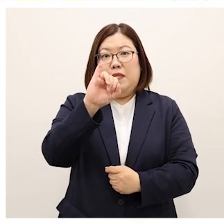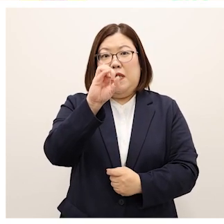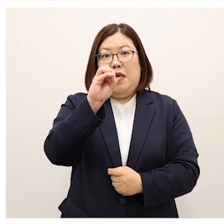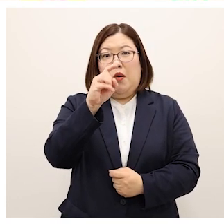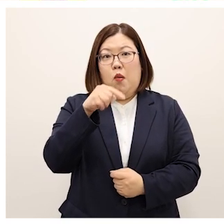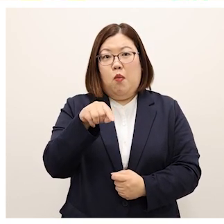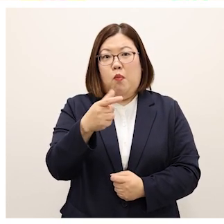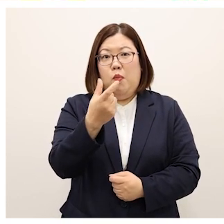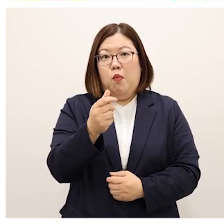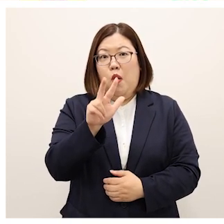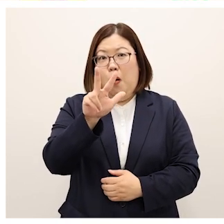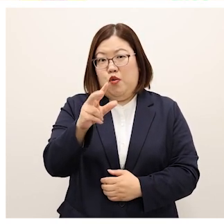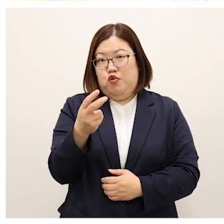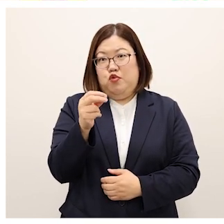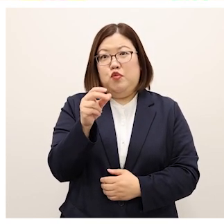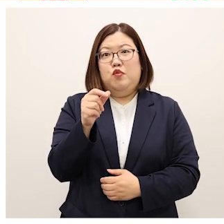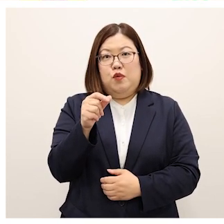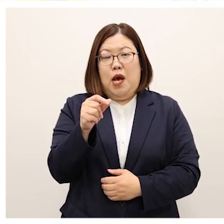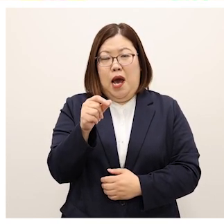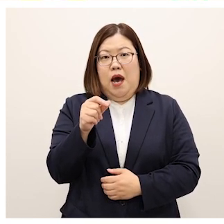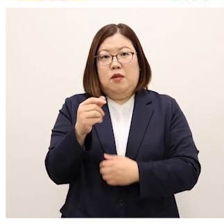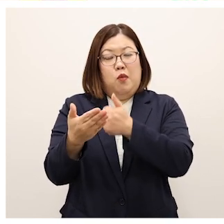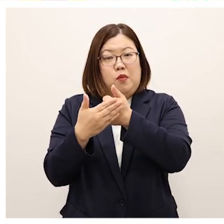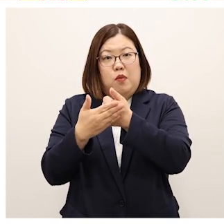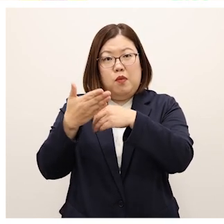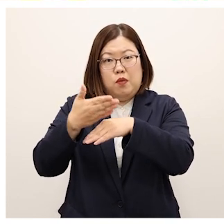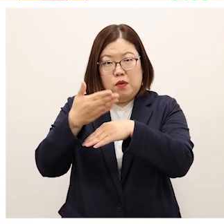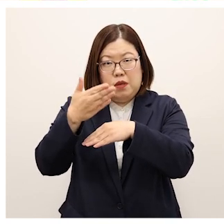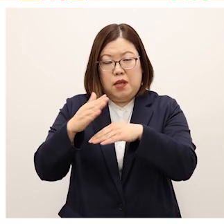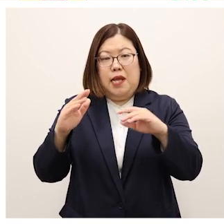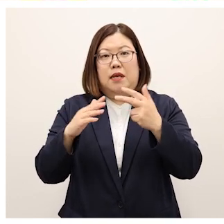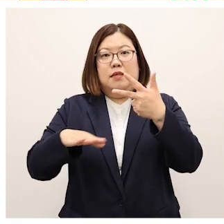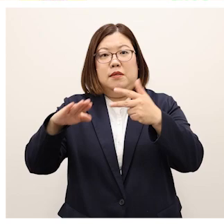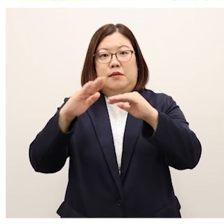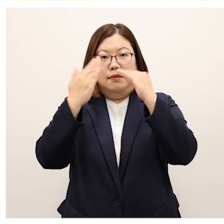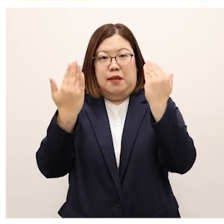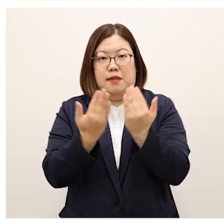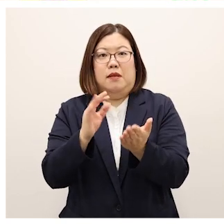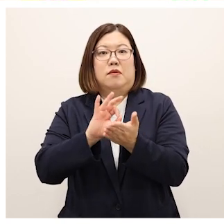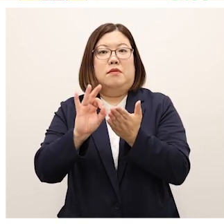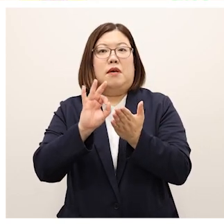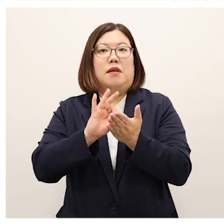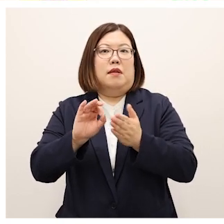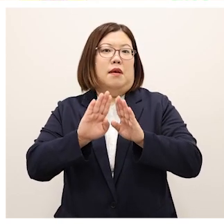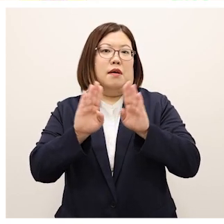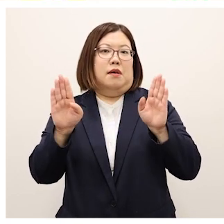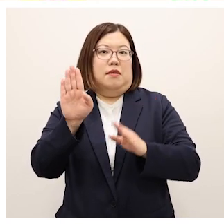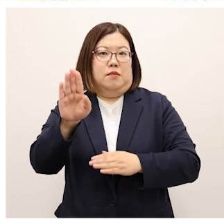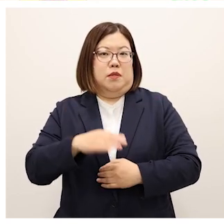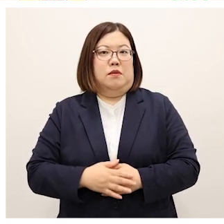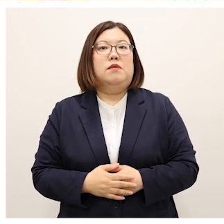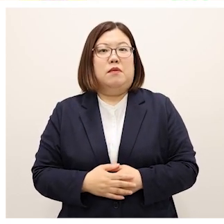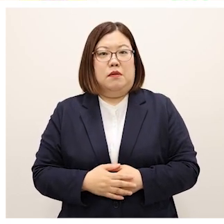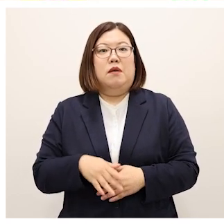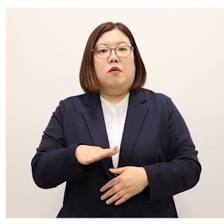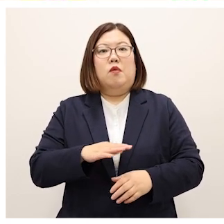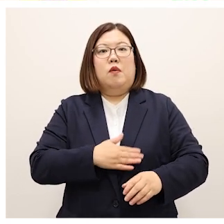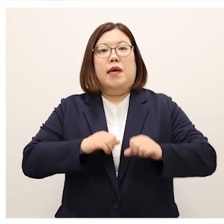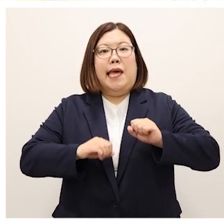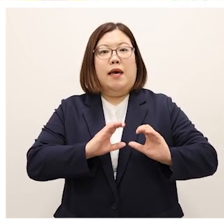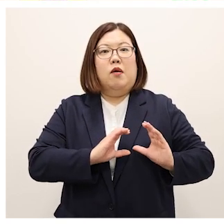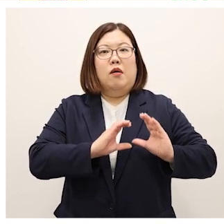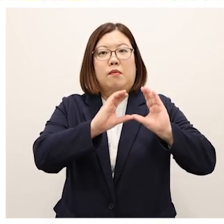日間、昨年に引き続きイオンボール土浦様のご協力のもと施設全体を使って開催いたします